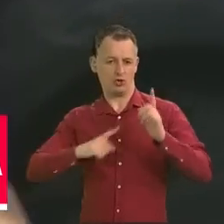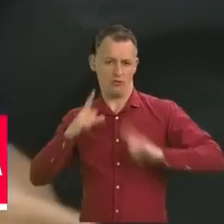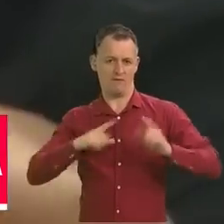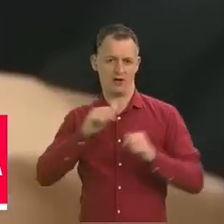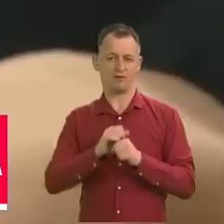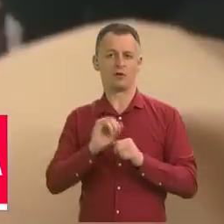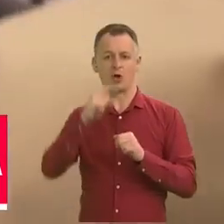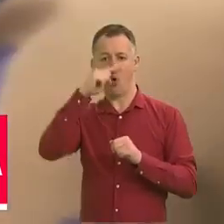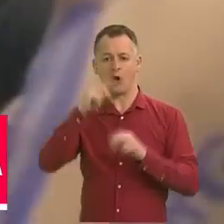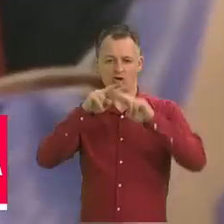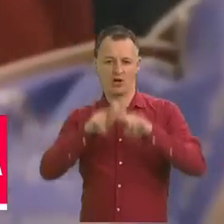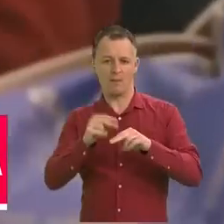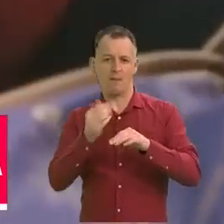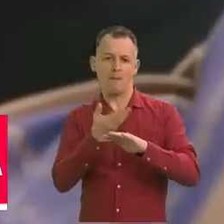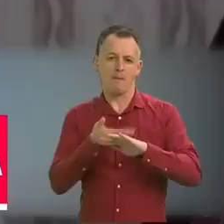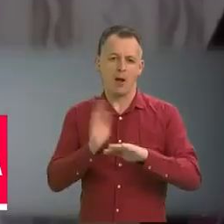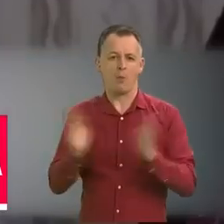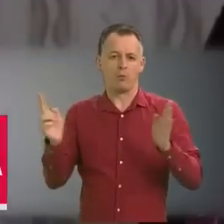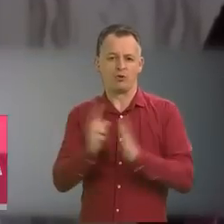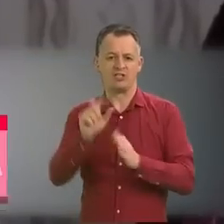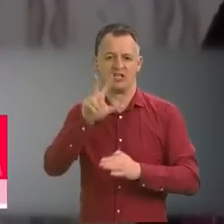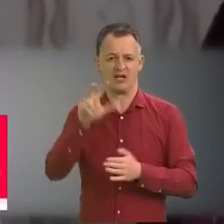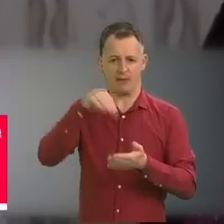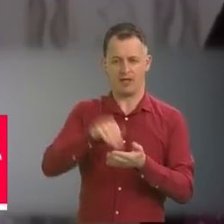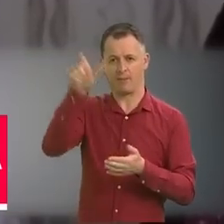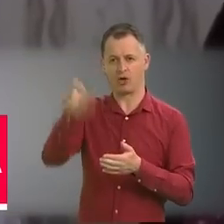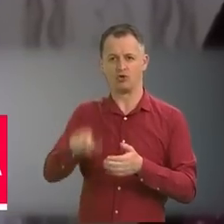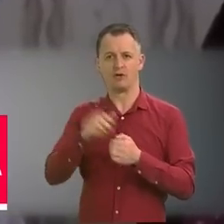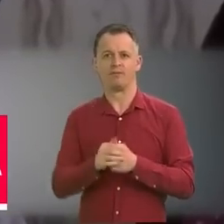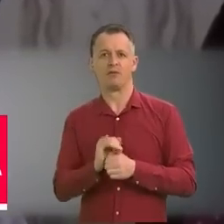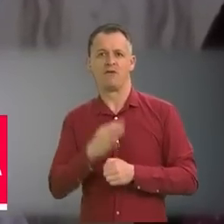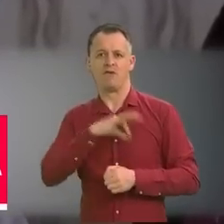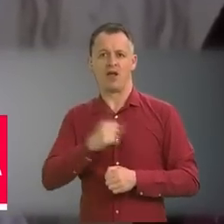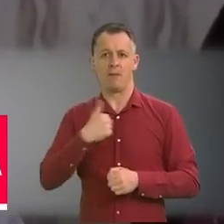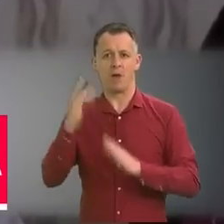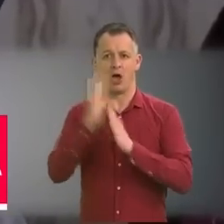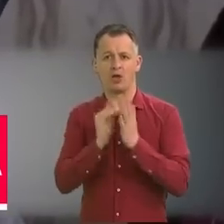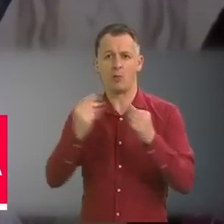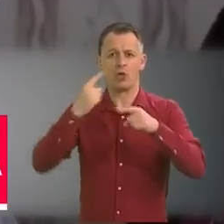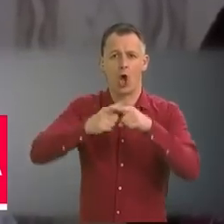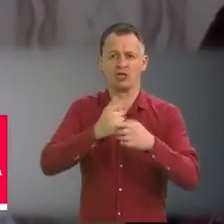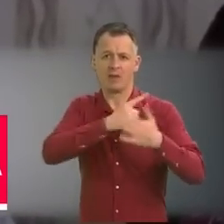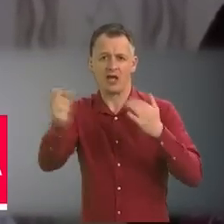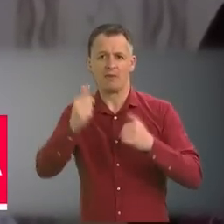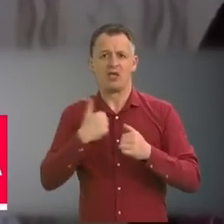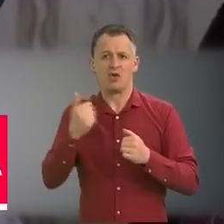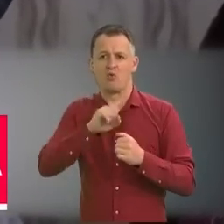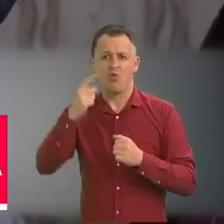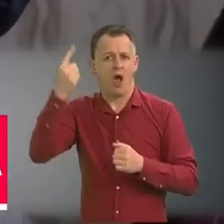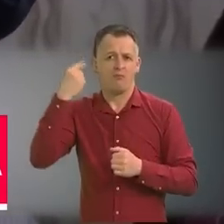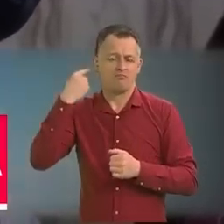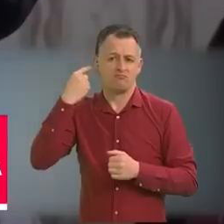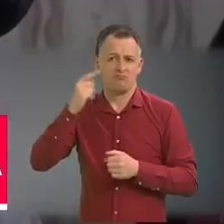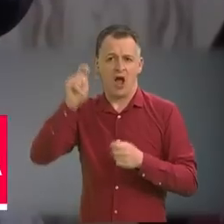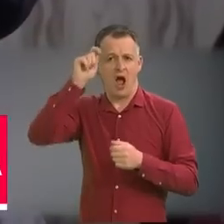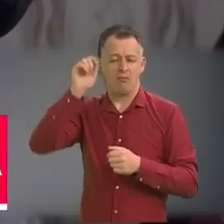au mai rămas mai puțin de 3.000 de oameni. My daughter asked me so many times, "Mom, let's leave. Mom, can we go?" And here I was, an old fool, worried